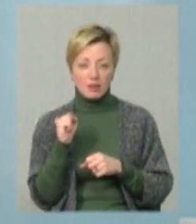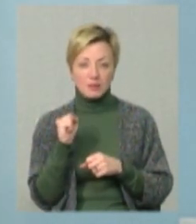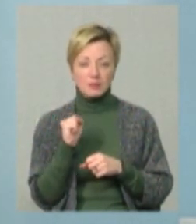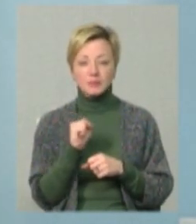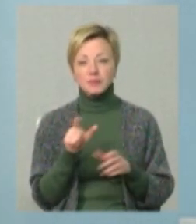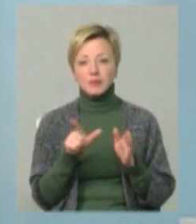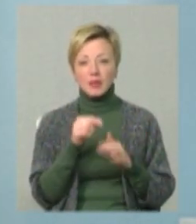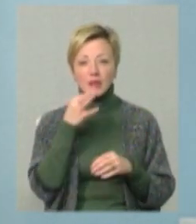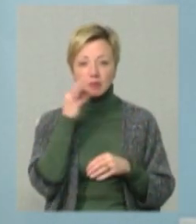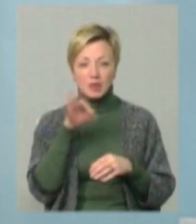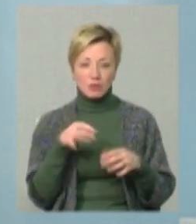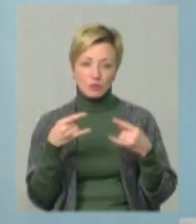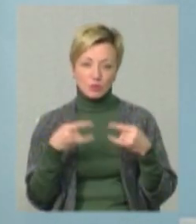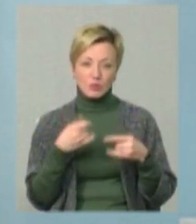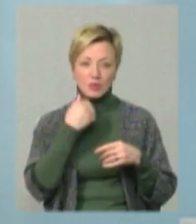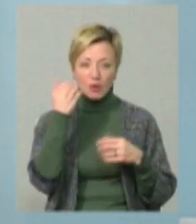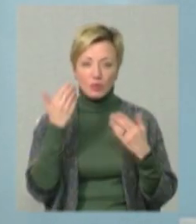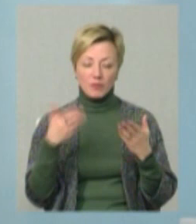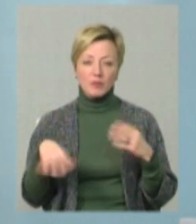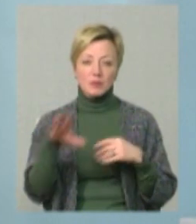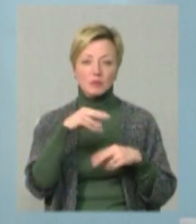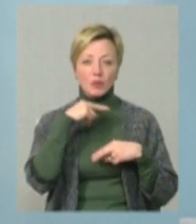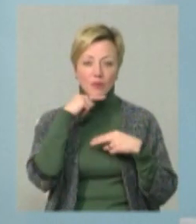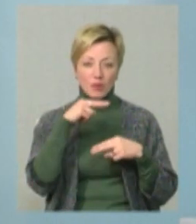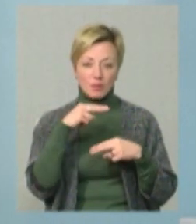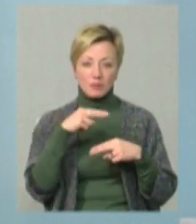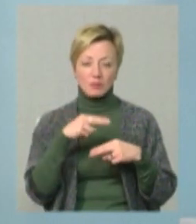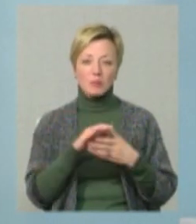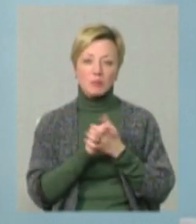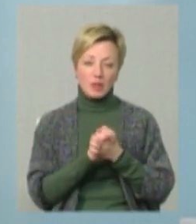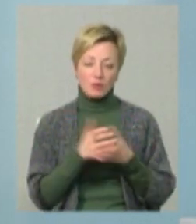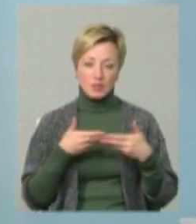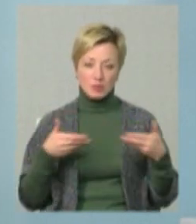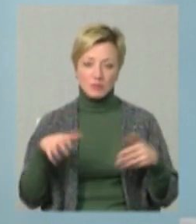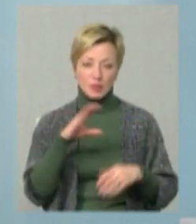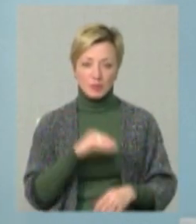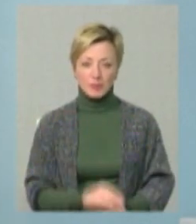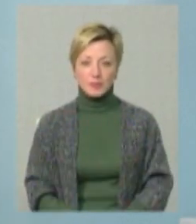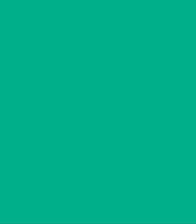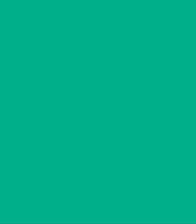Самойленко із експерткою у студії. Дякуємо всім за увагу. Миру нам усім.